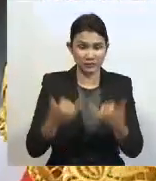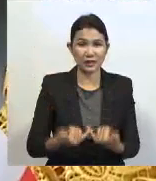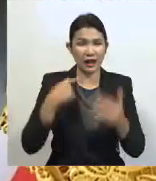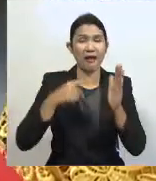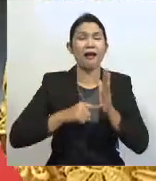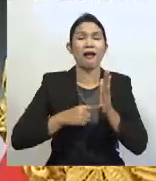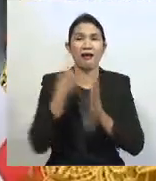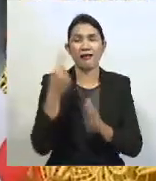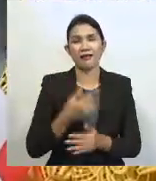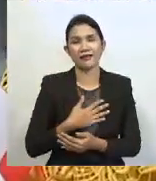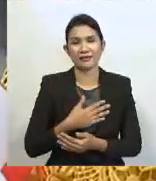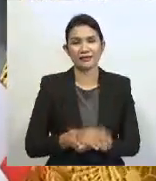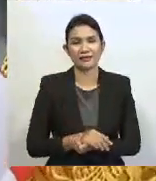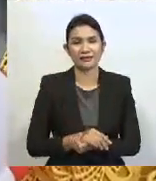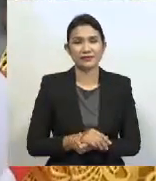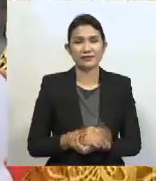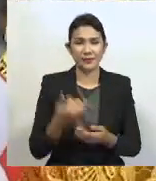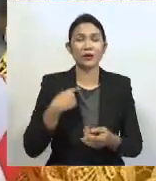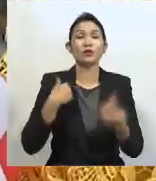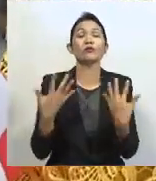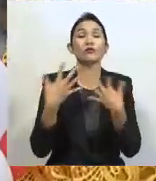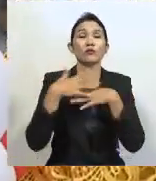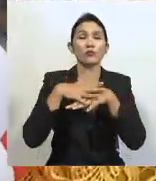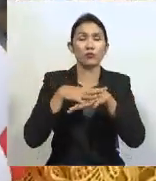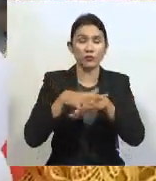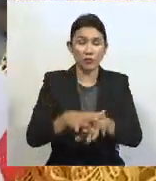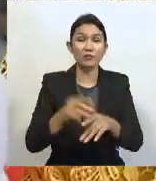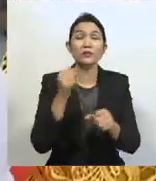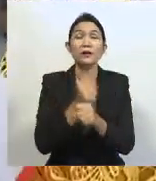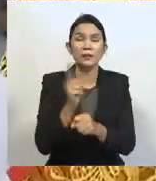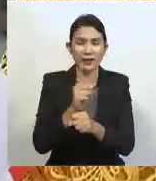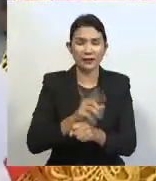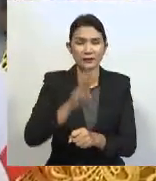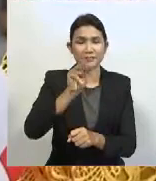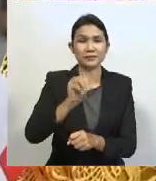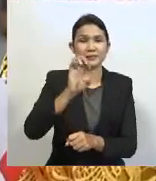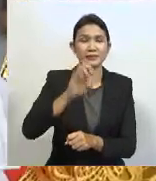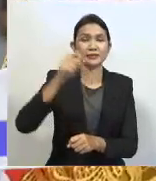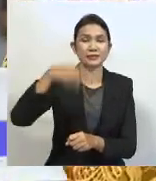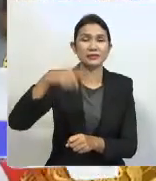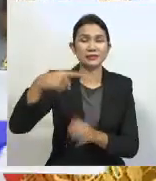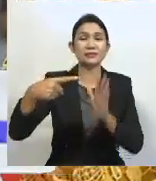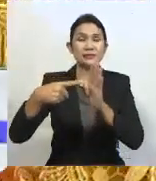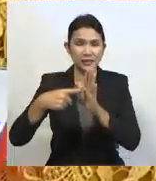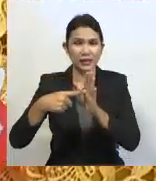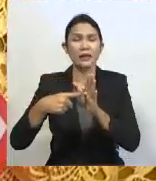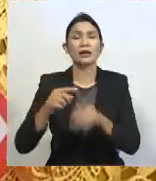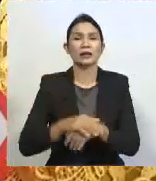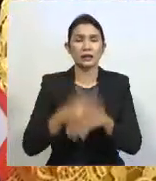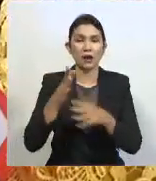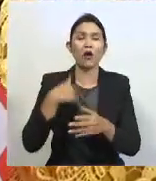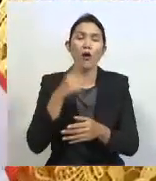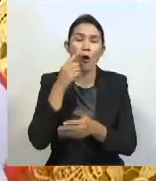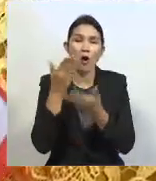งแรกก็คงได้ร่วมพิธีมิสซาแล้วก็ขอพระพรจากพระองค์ท่าน